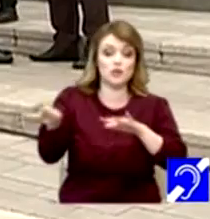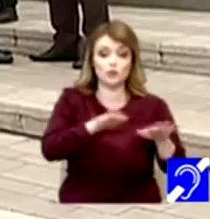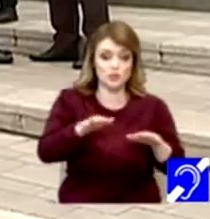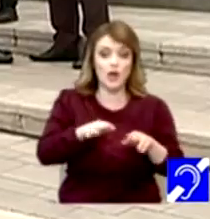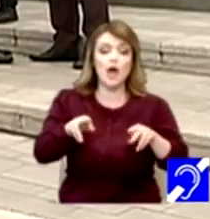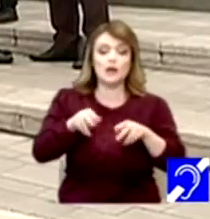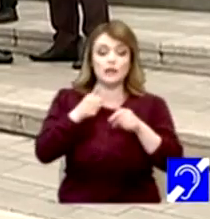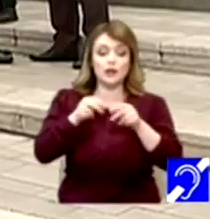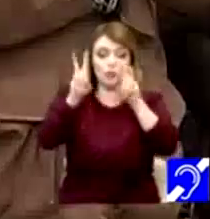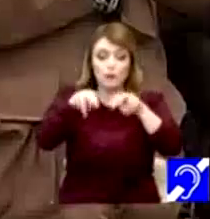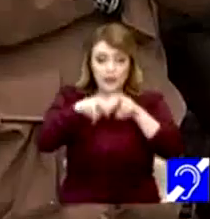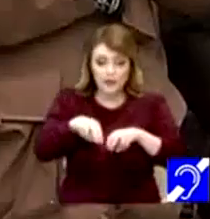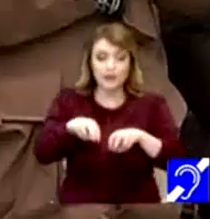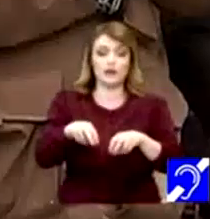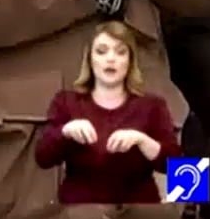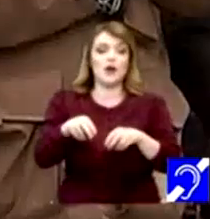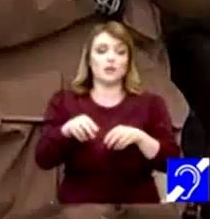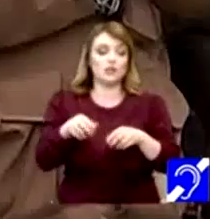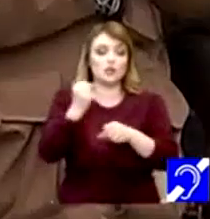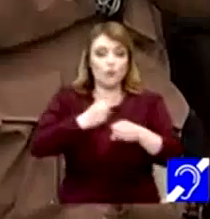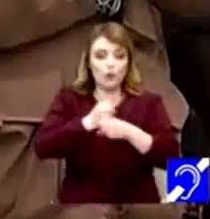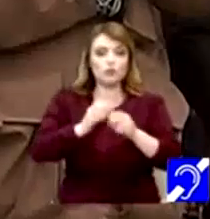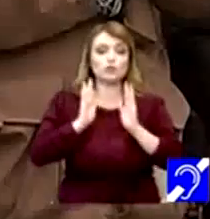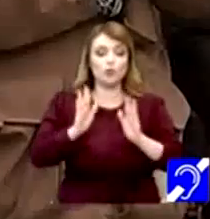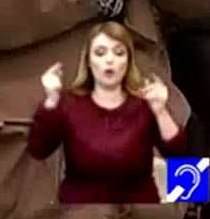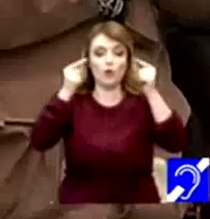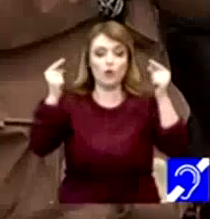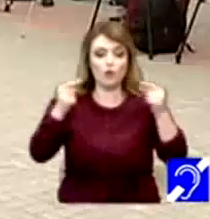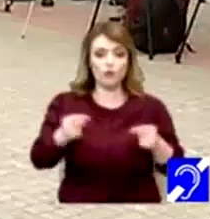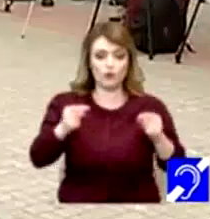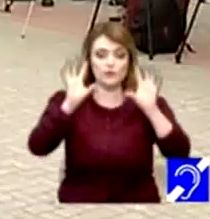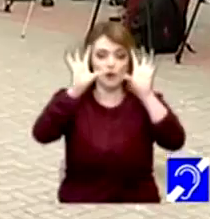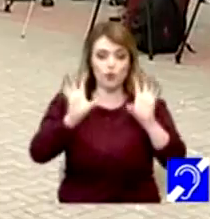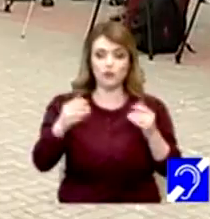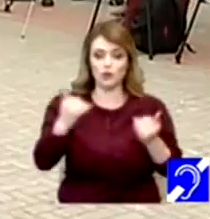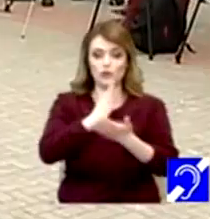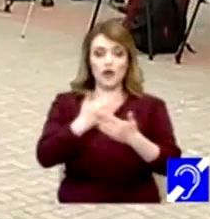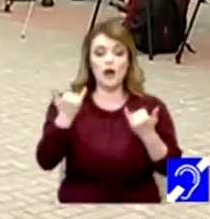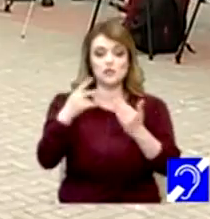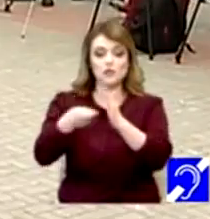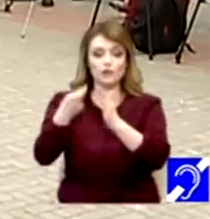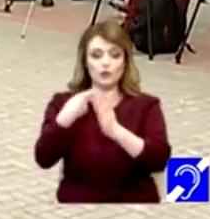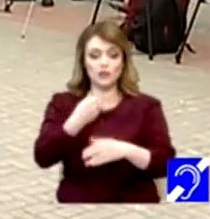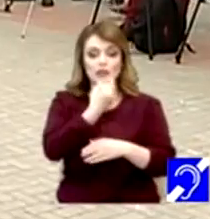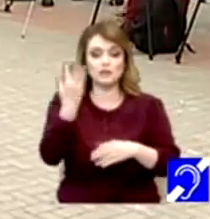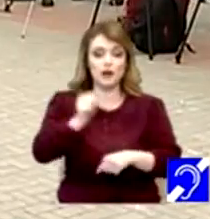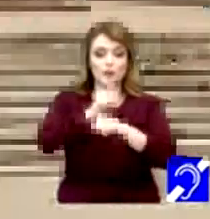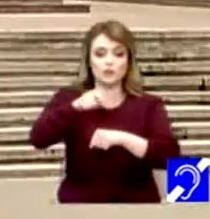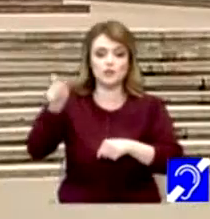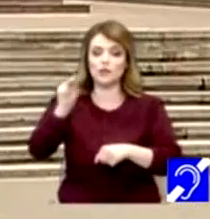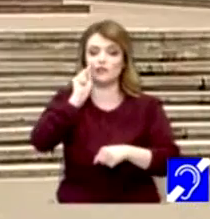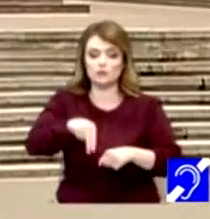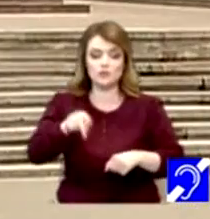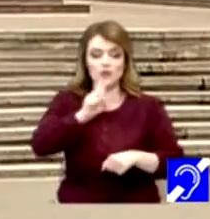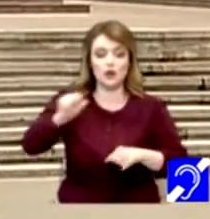de urmărire penală sunt întreprinse conform legislației în vigoare. Astăzi au fost audiați unii protestatari învinuiți